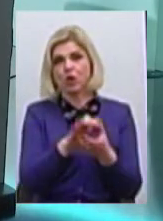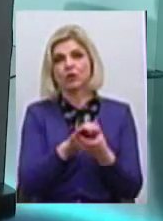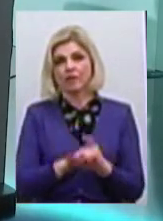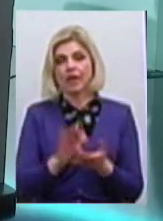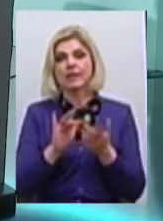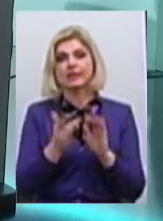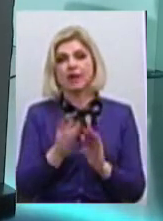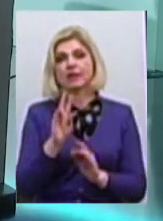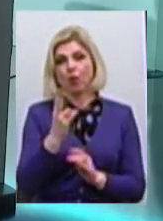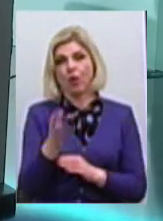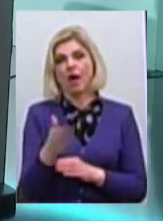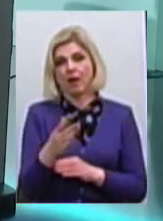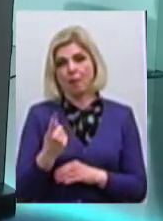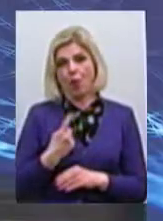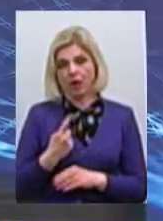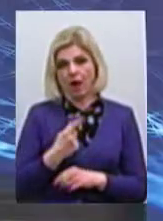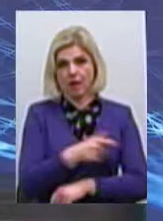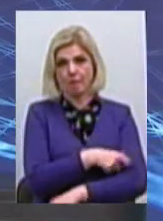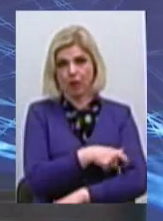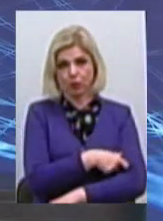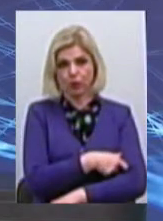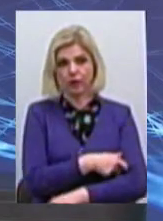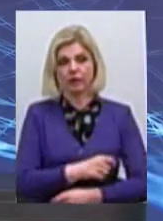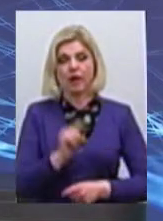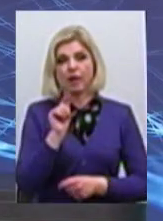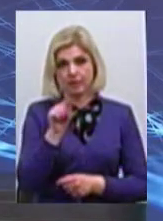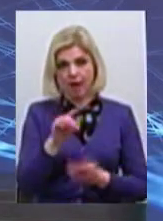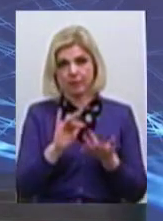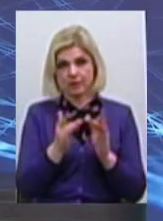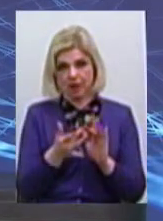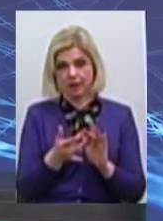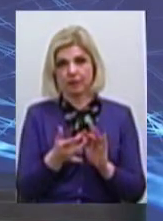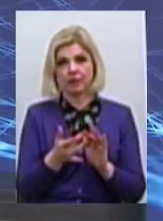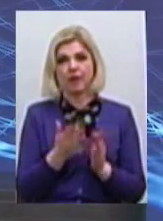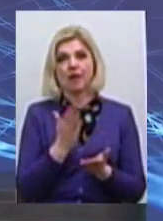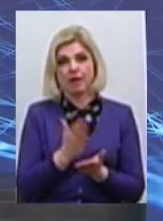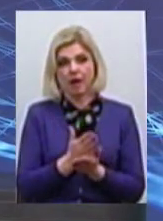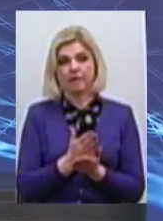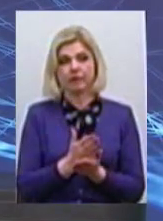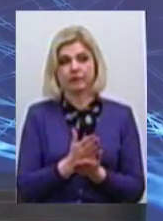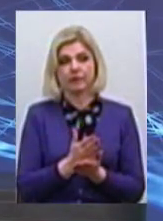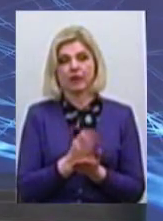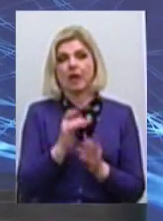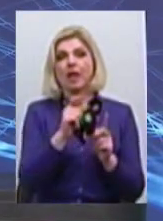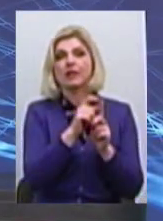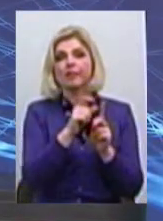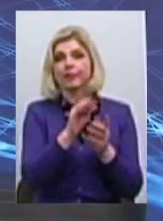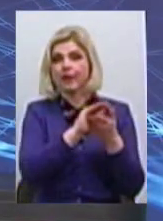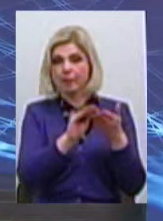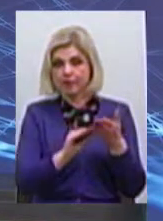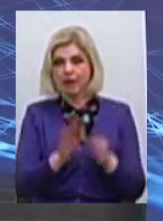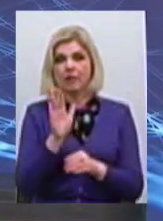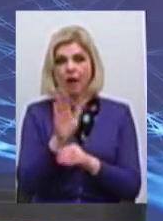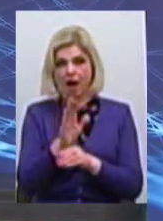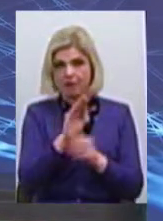сайті Миколаївського рибоохоронного патруля. Там і наявний і сам текст наказу,